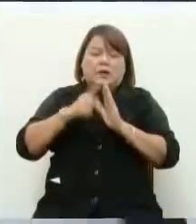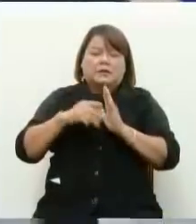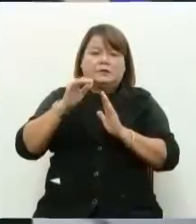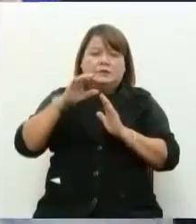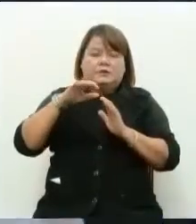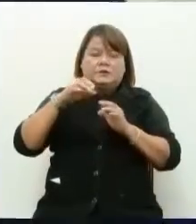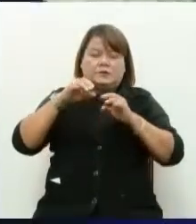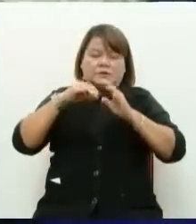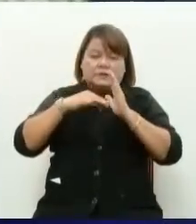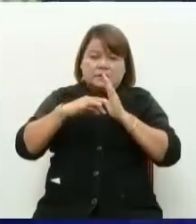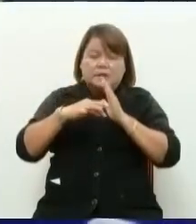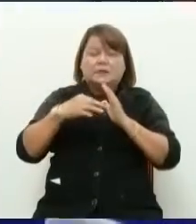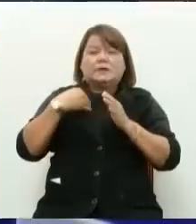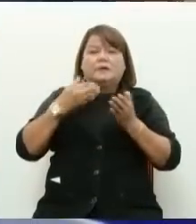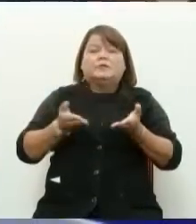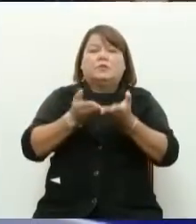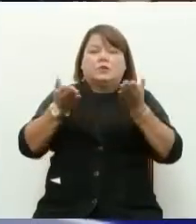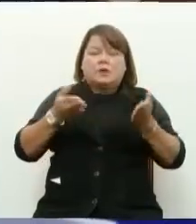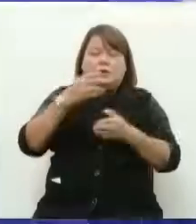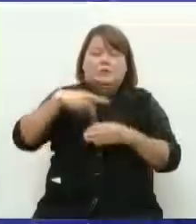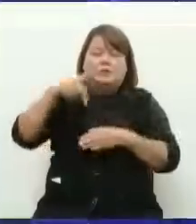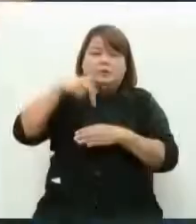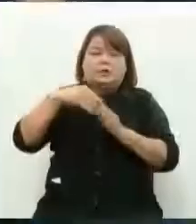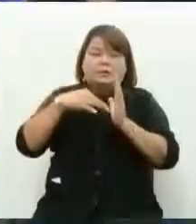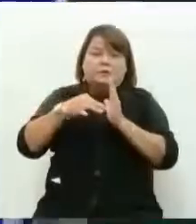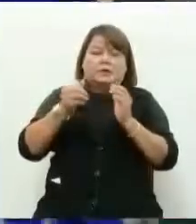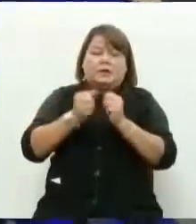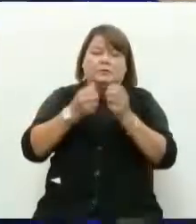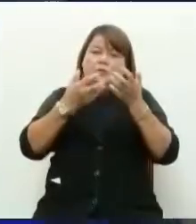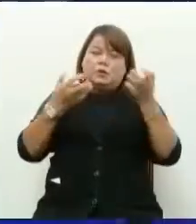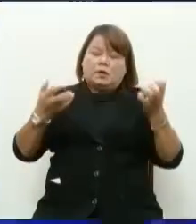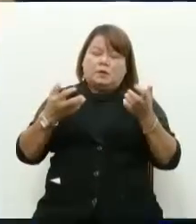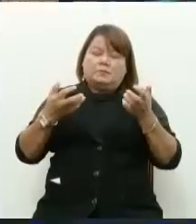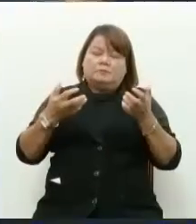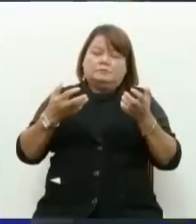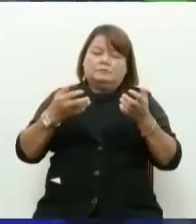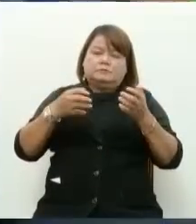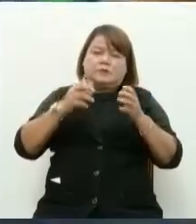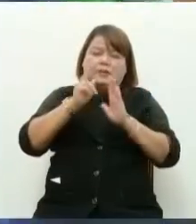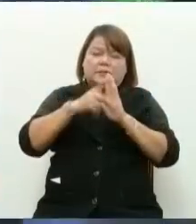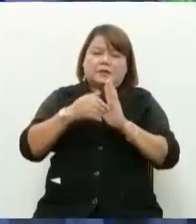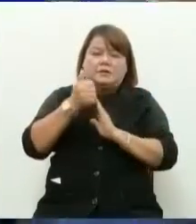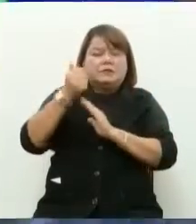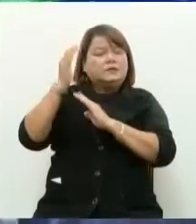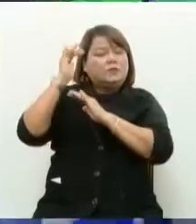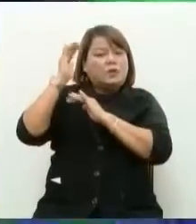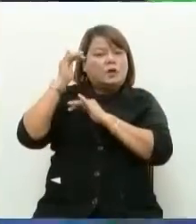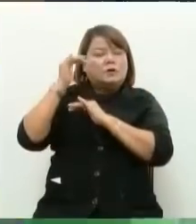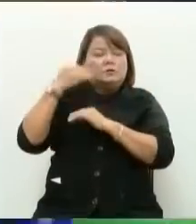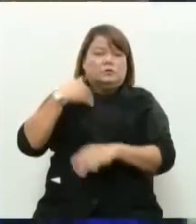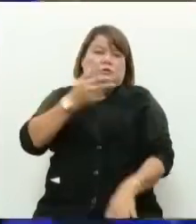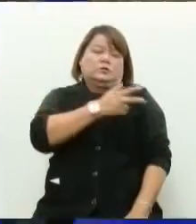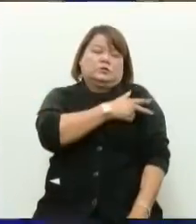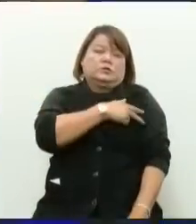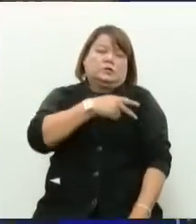วข้อการบริหารกลุ่มพื้นที่การศึกษากับผลลัพธ์คุณภาพการศึกษาที่คาดหวังโดยดร.ปัญญา